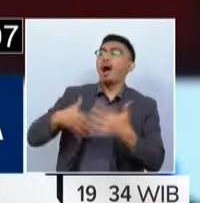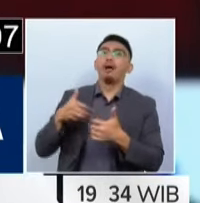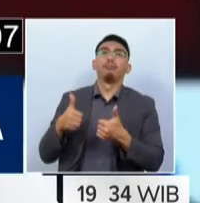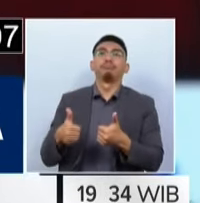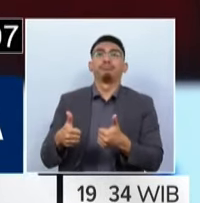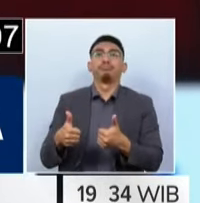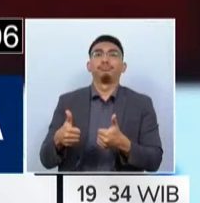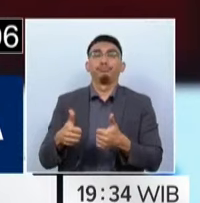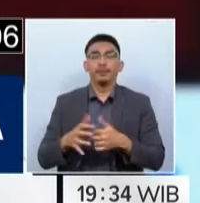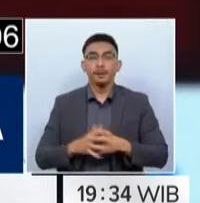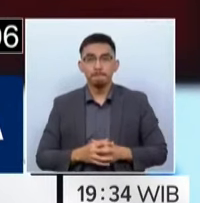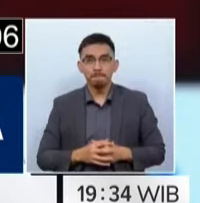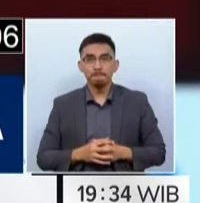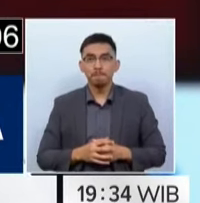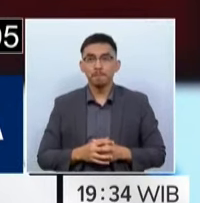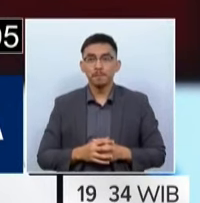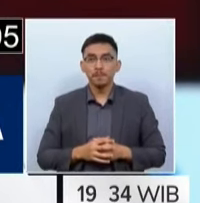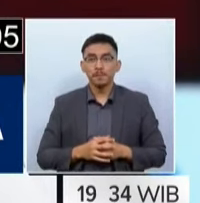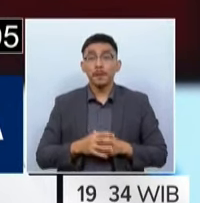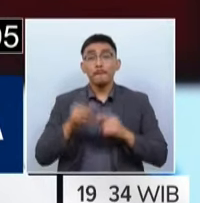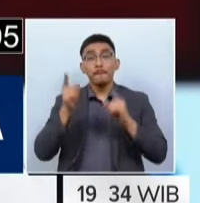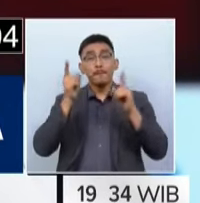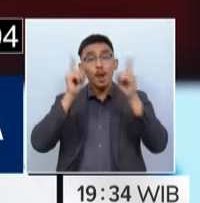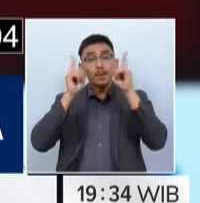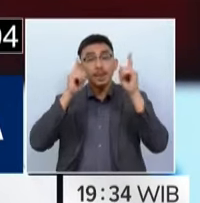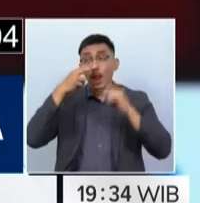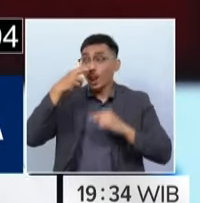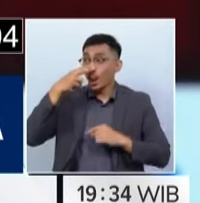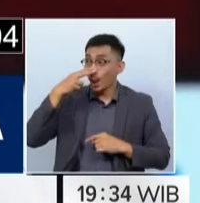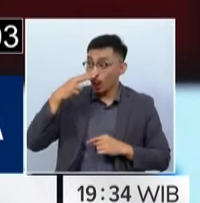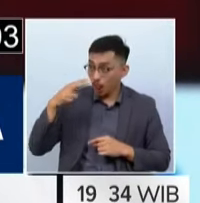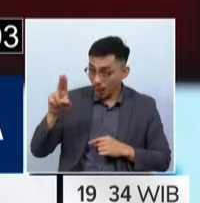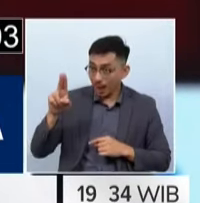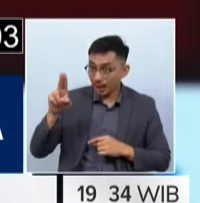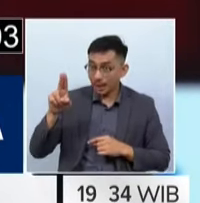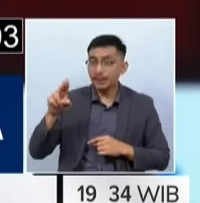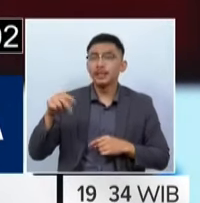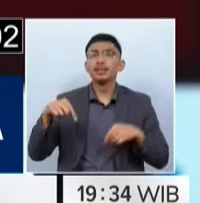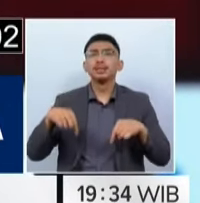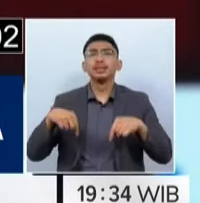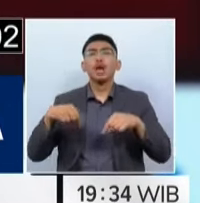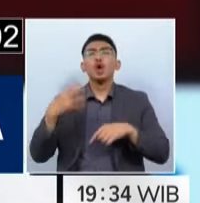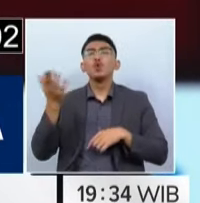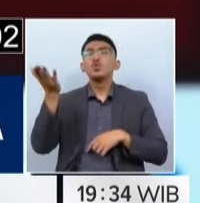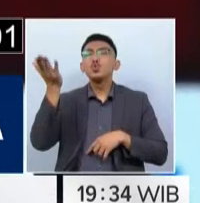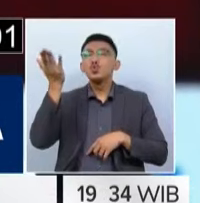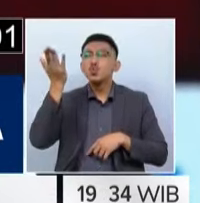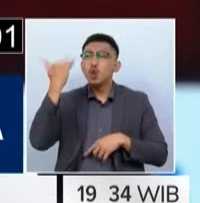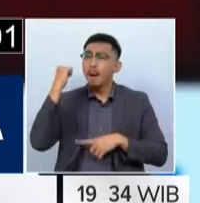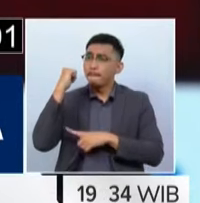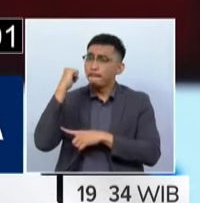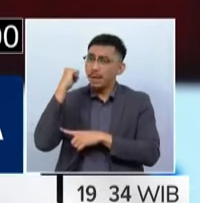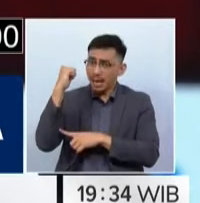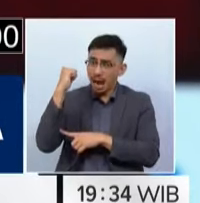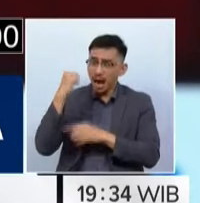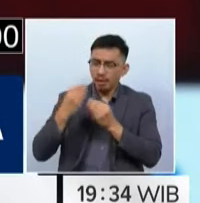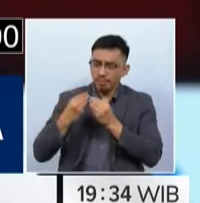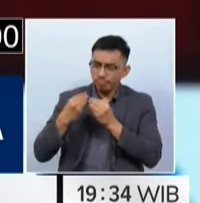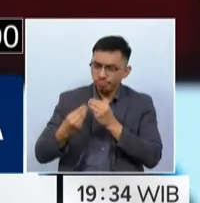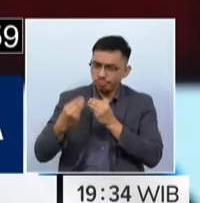sekalian politik luar negeri kita secara tradisi sejak awal kita merdeka adalah bebas